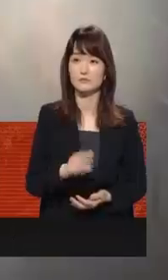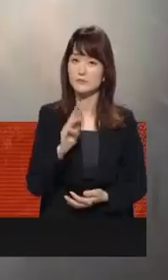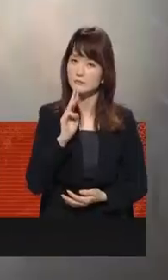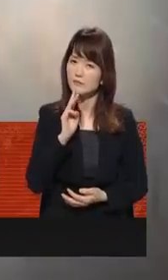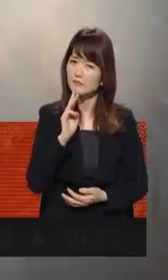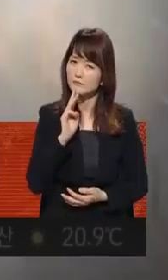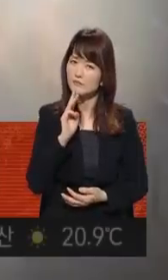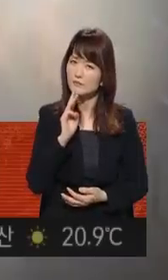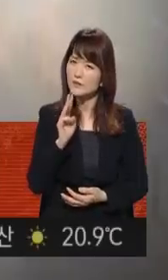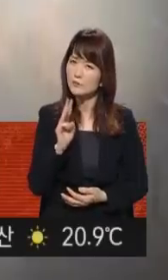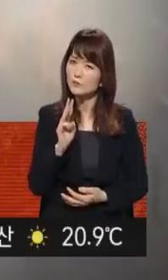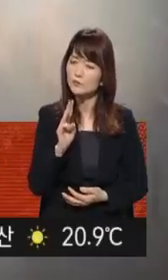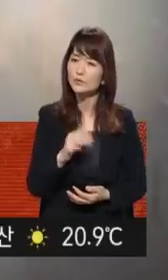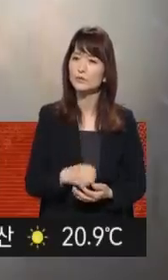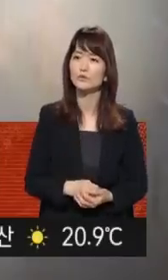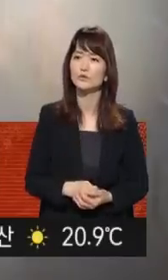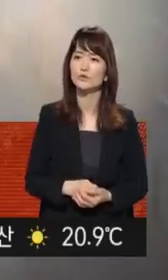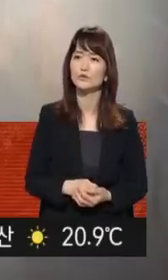있다가